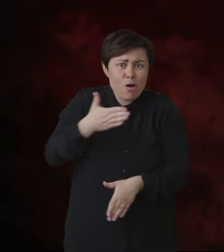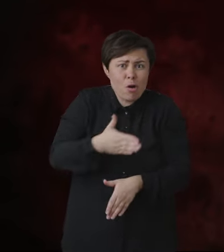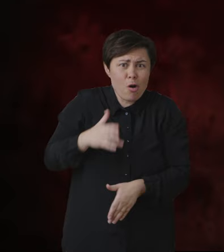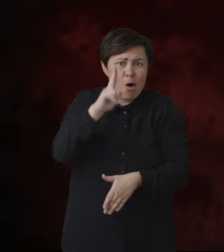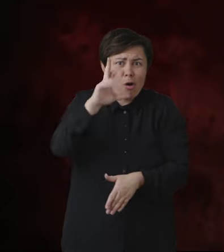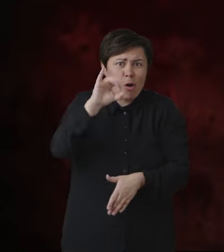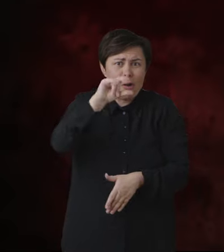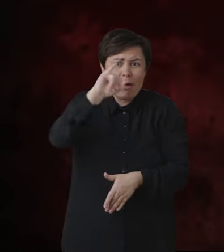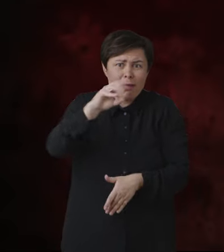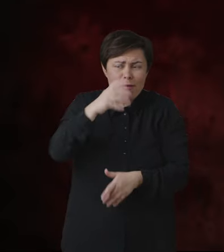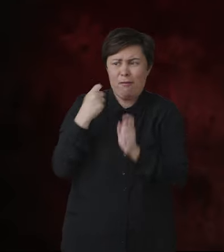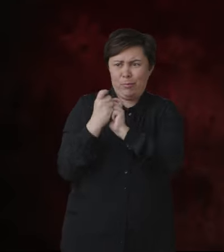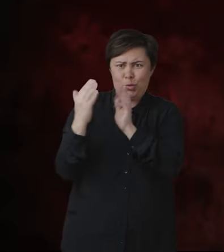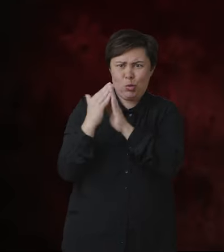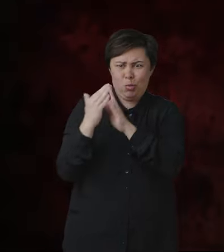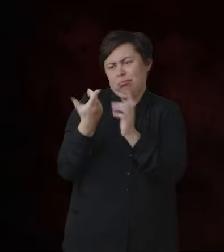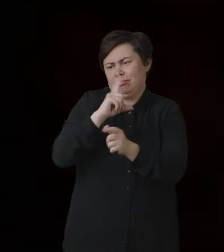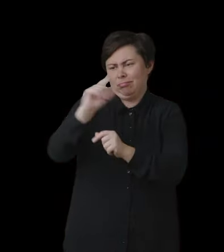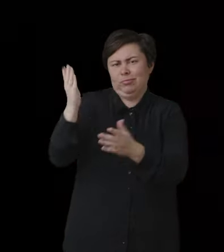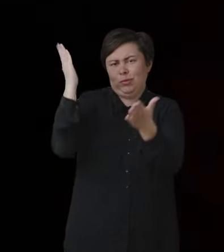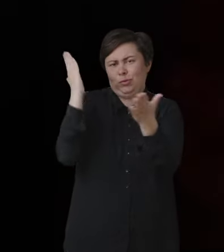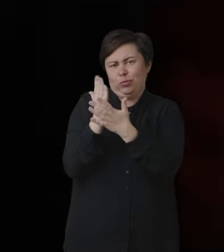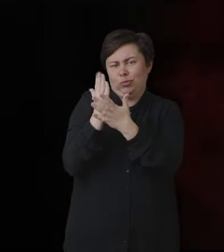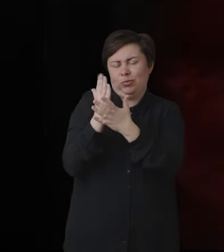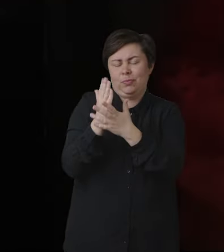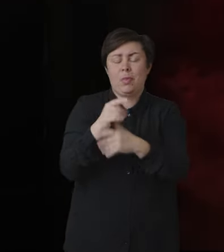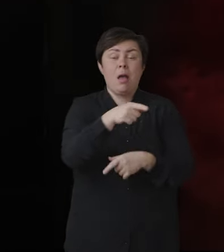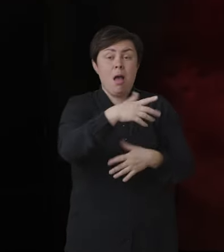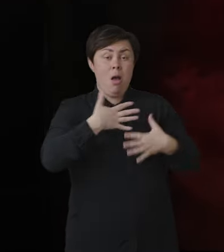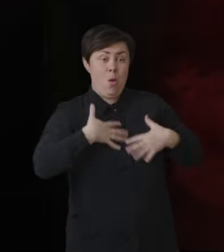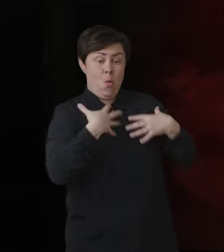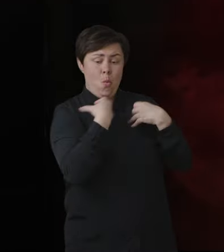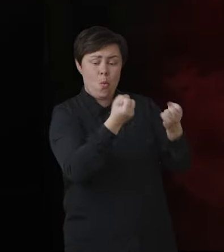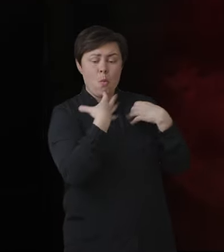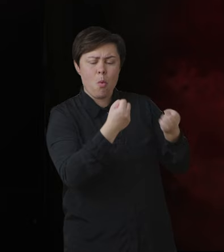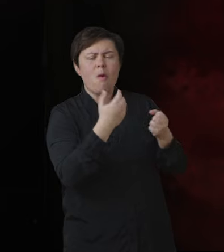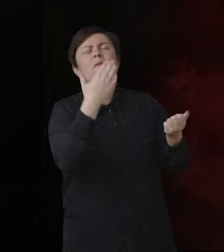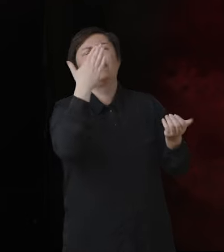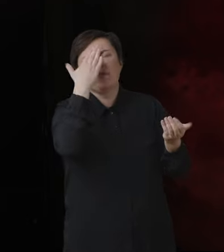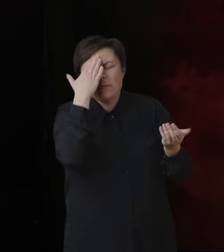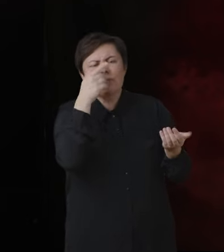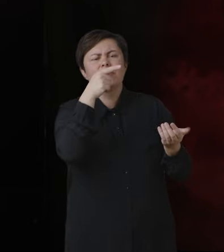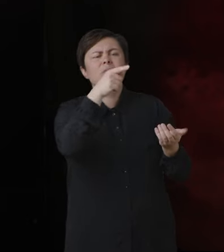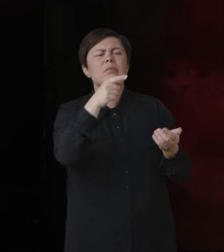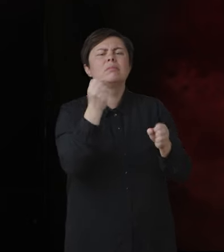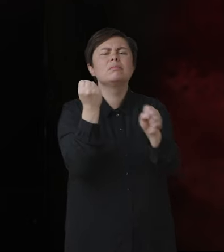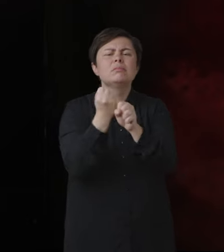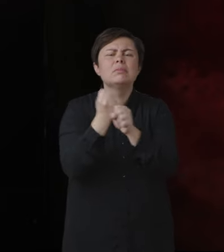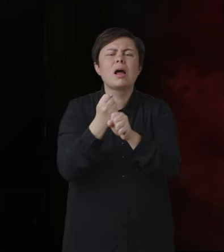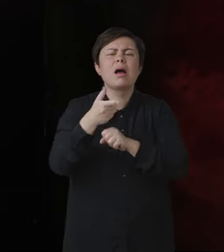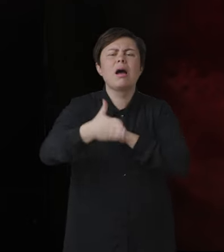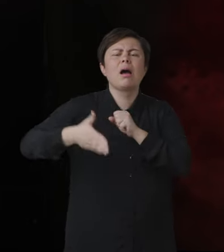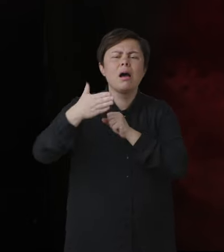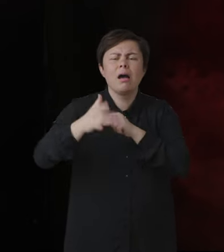to blisko do domu i już było z głowy. A łaźnia to tak, to no wiadomo, na parowozie to była brudna